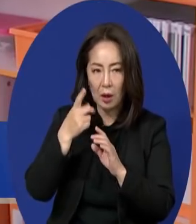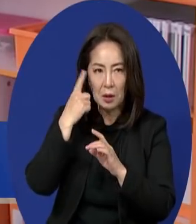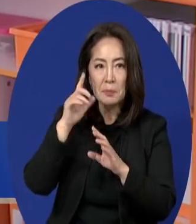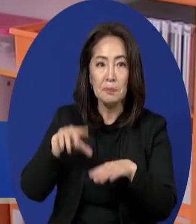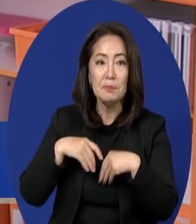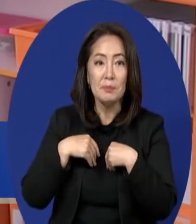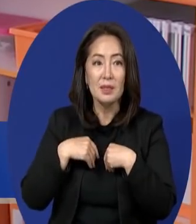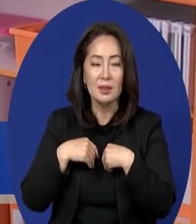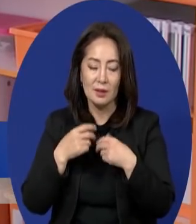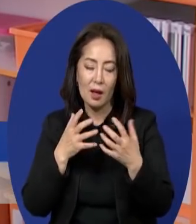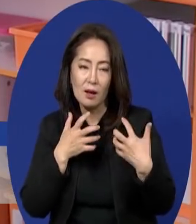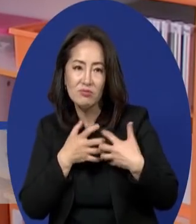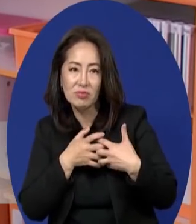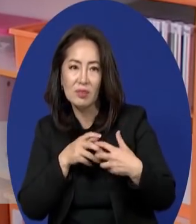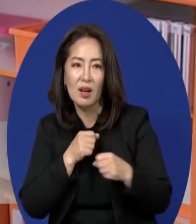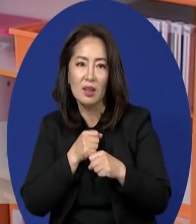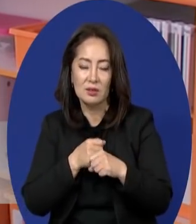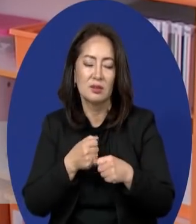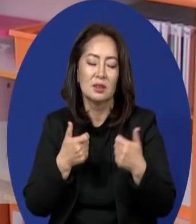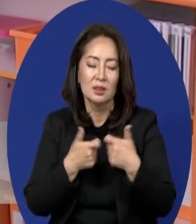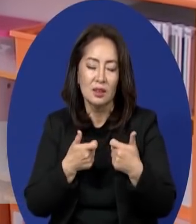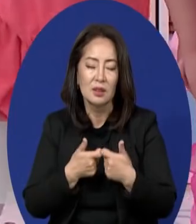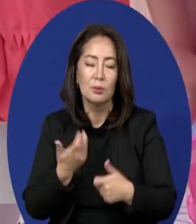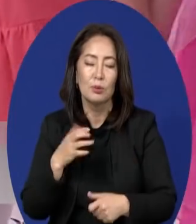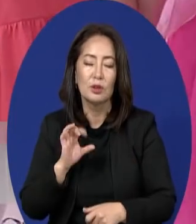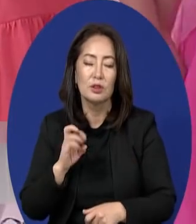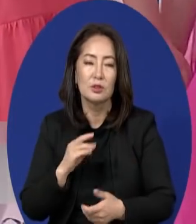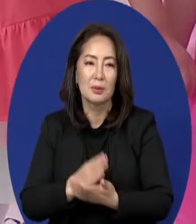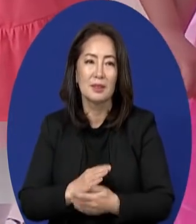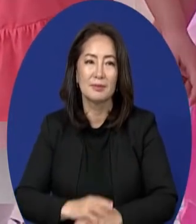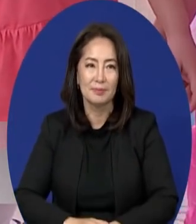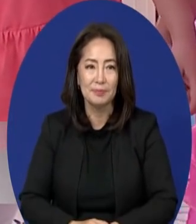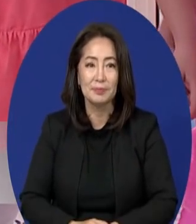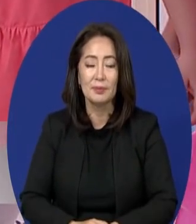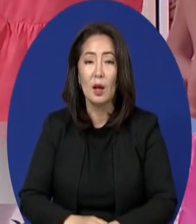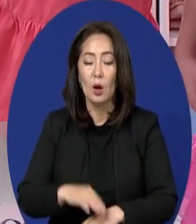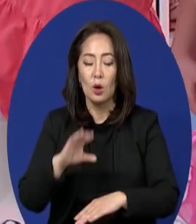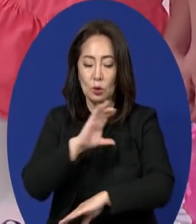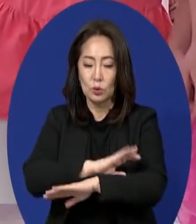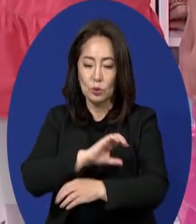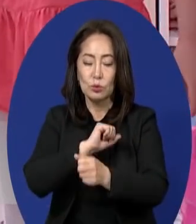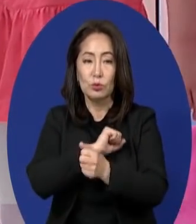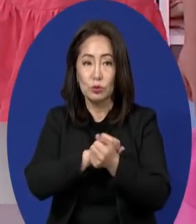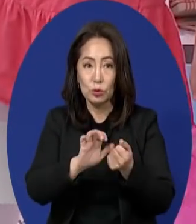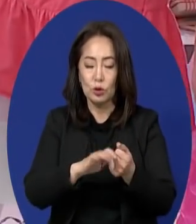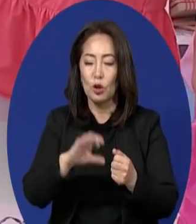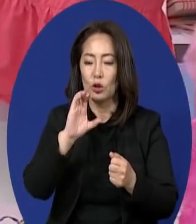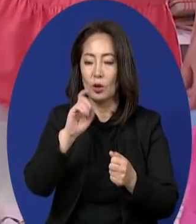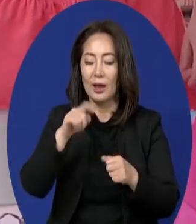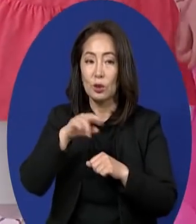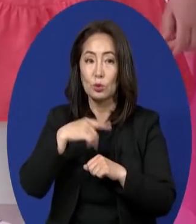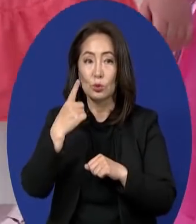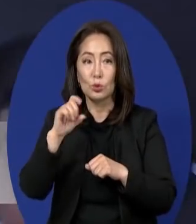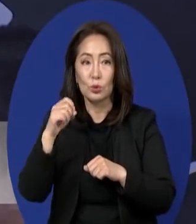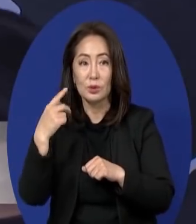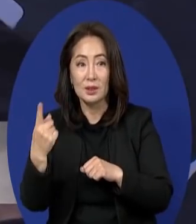тэгээд гар нээлж ажиллахад айгүй тийм тогтой тавтай байдаг болсон. Сургуулаа төгсөөд Сонгон Архан дүүргийн 101-р цэцэрлэгт